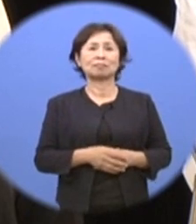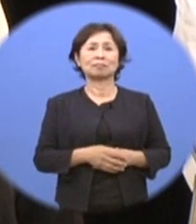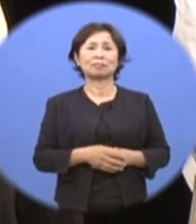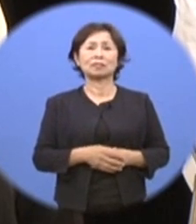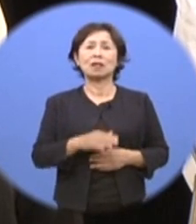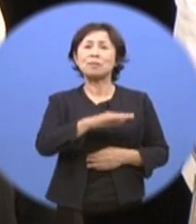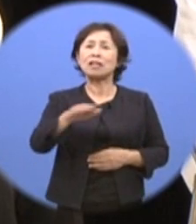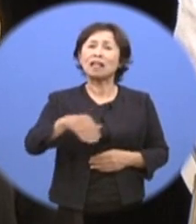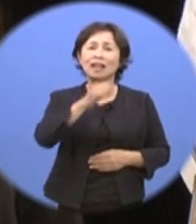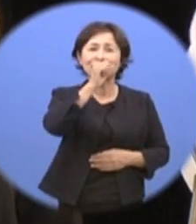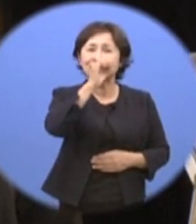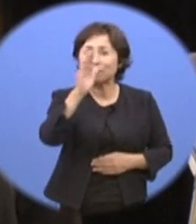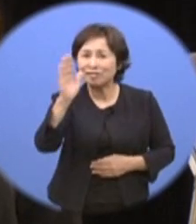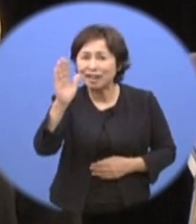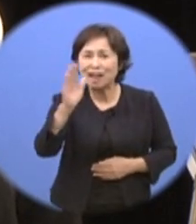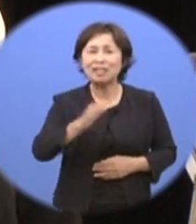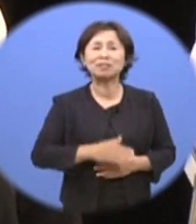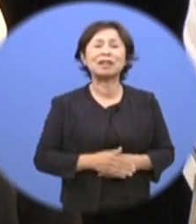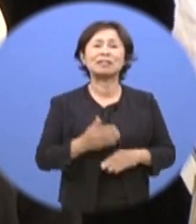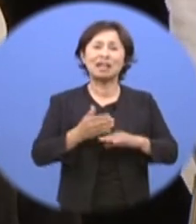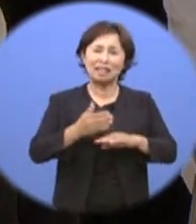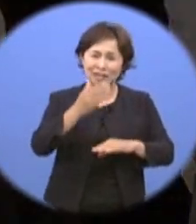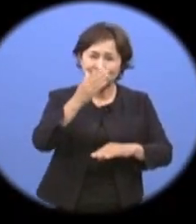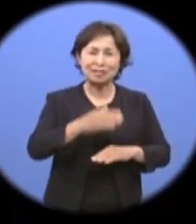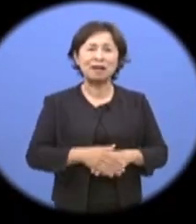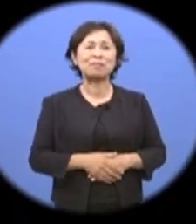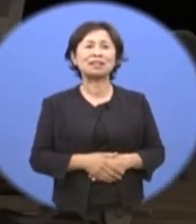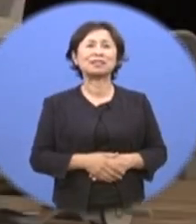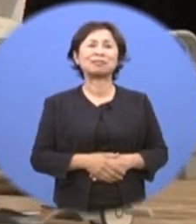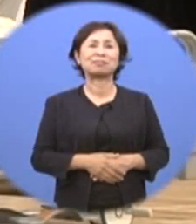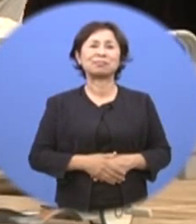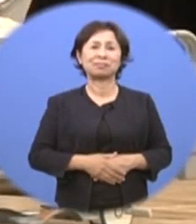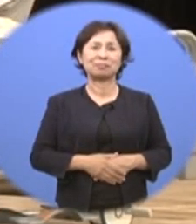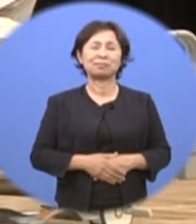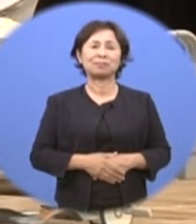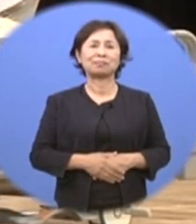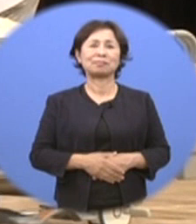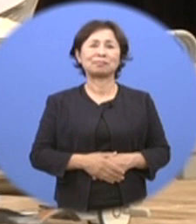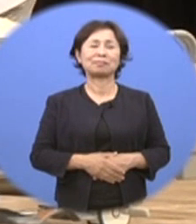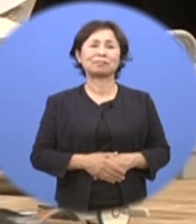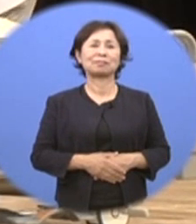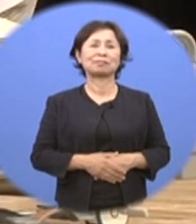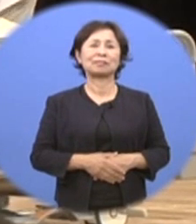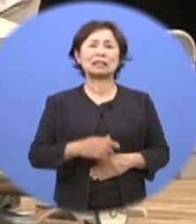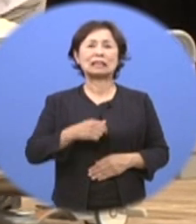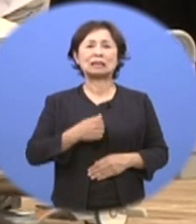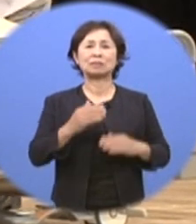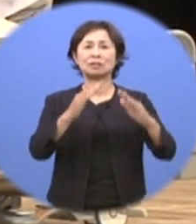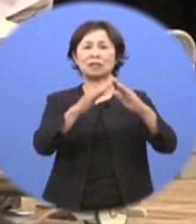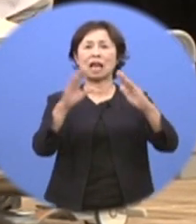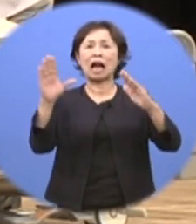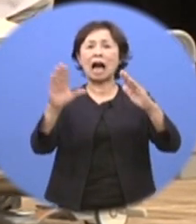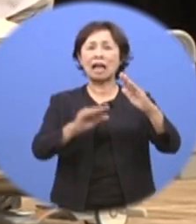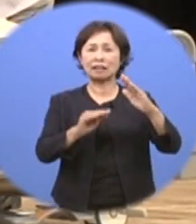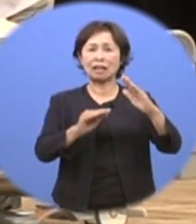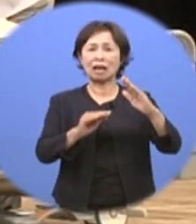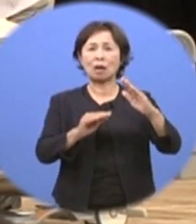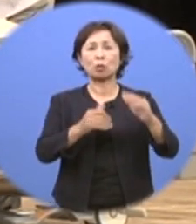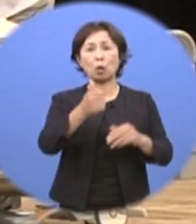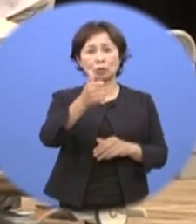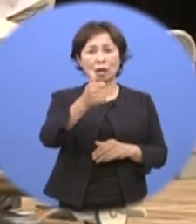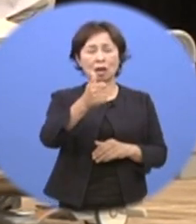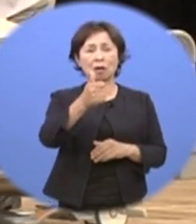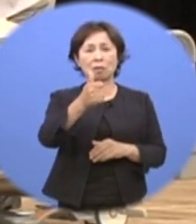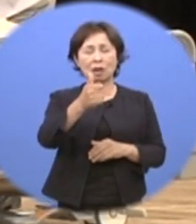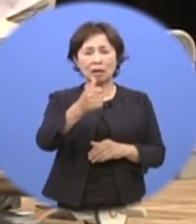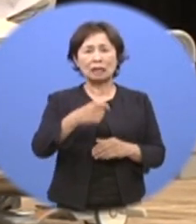皆さんよろしくお願いします。ありがとうございます。 自宅に戻った主人公はしばらく